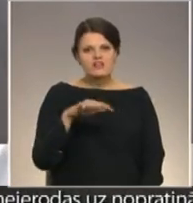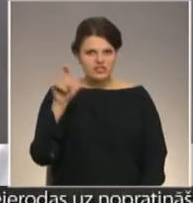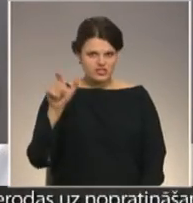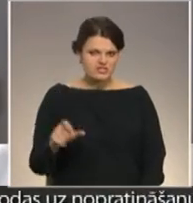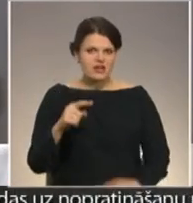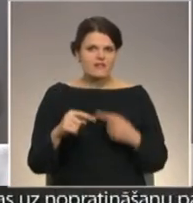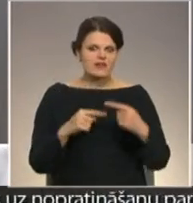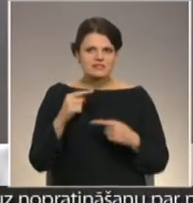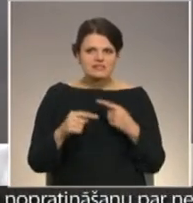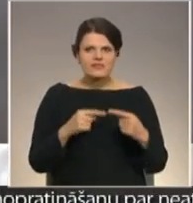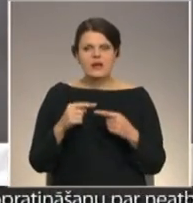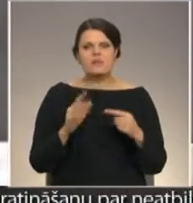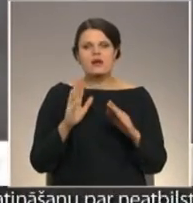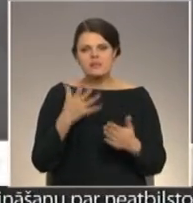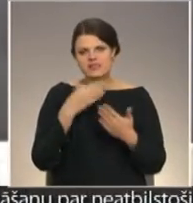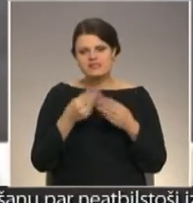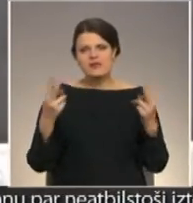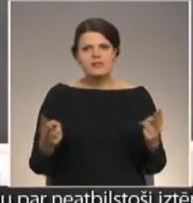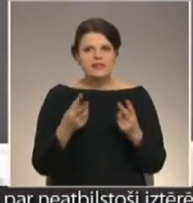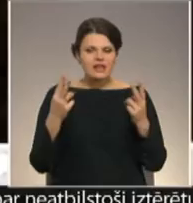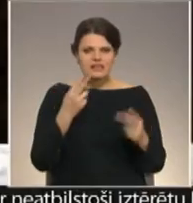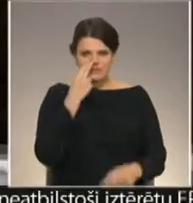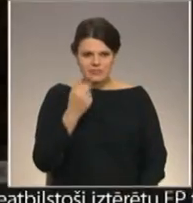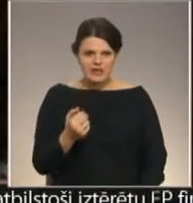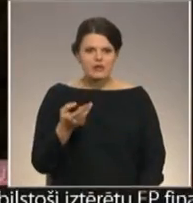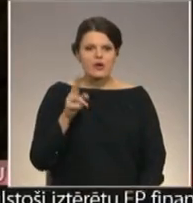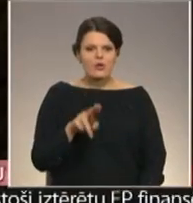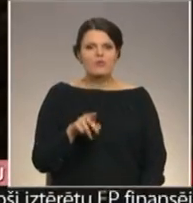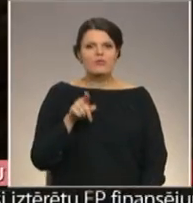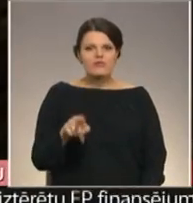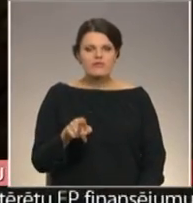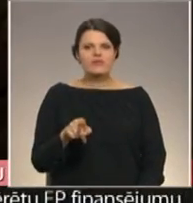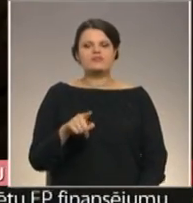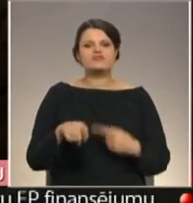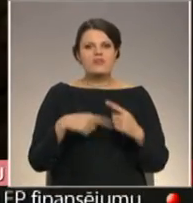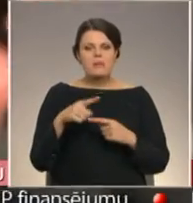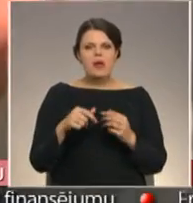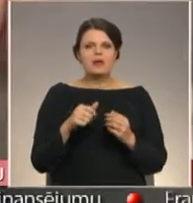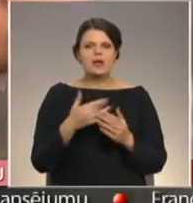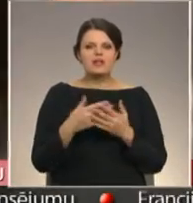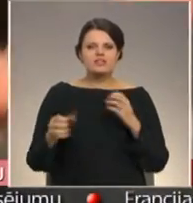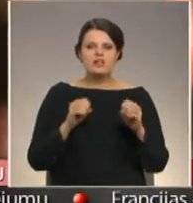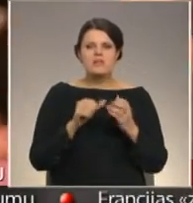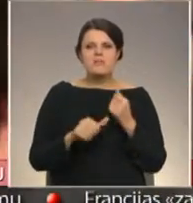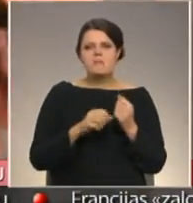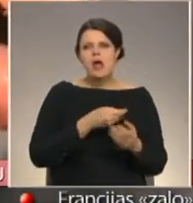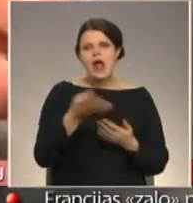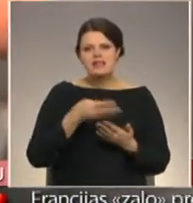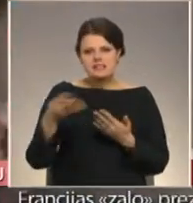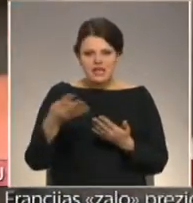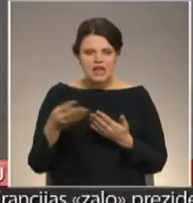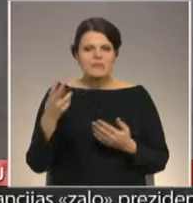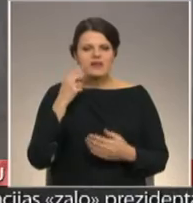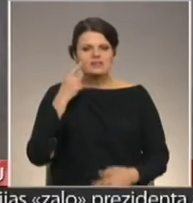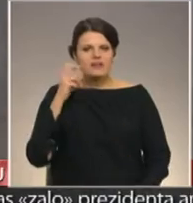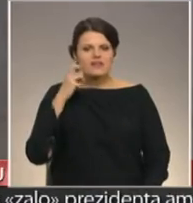ir vienmēr pie savām tradīcijām pieredzis, un viņš mēslo ar mēsliem, un viņš tā ir tēvs, vecais